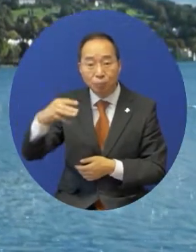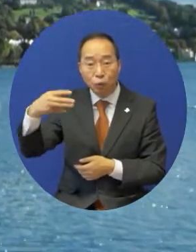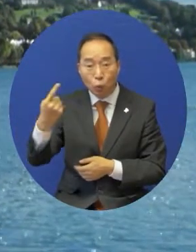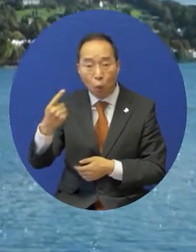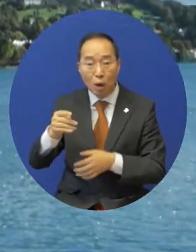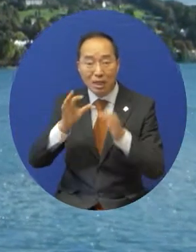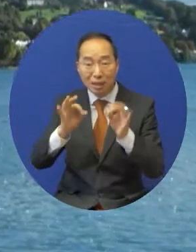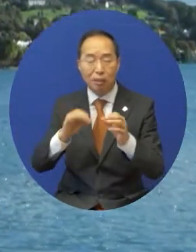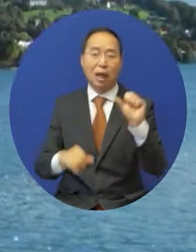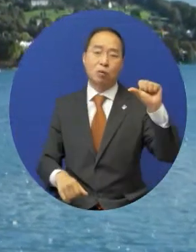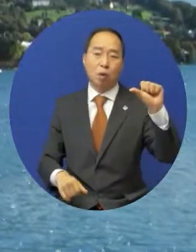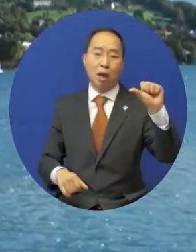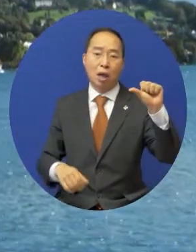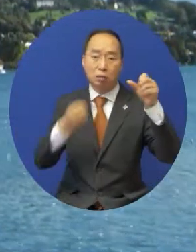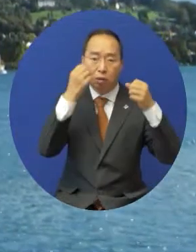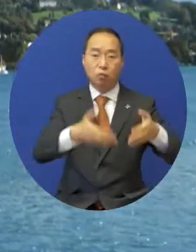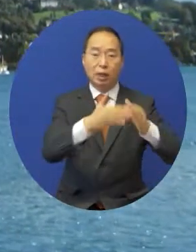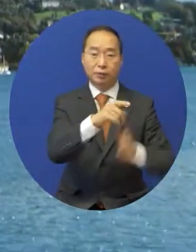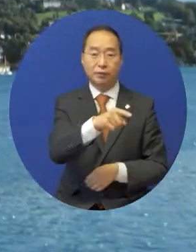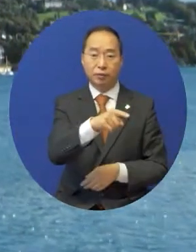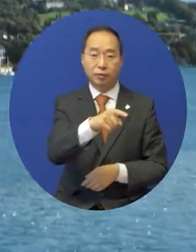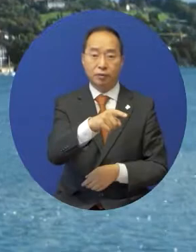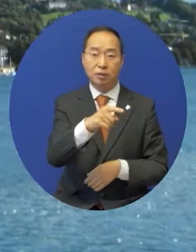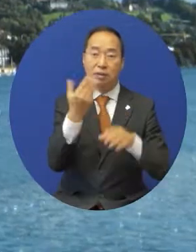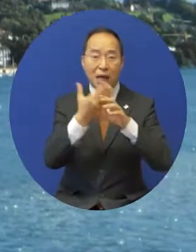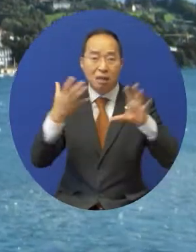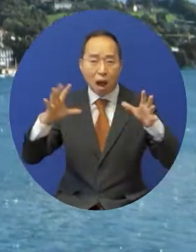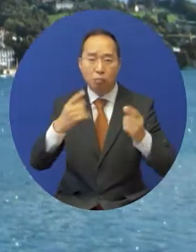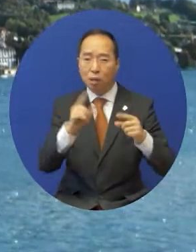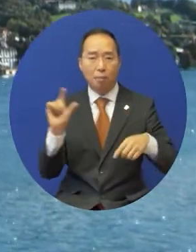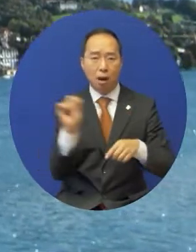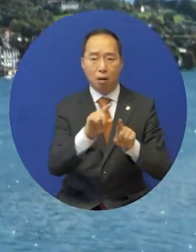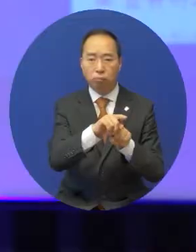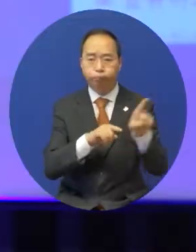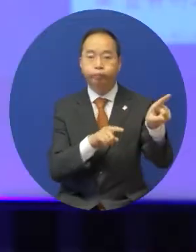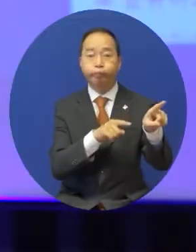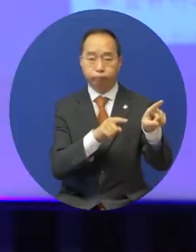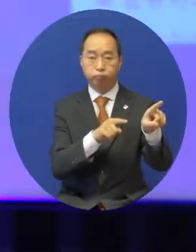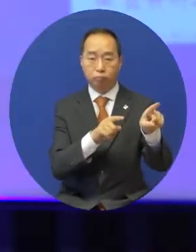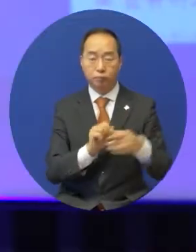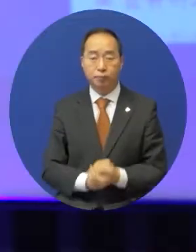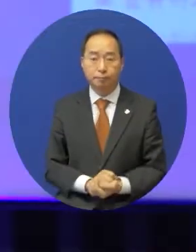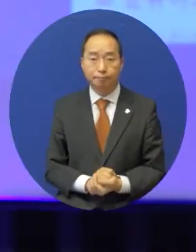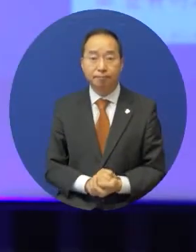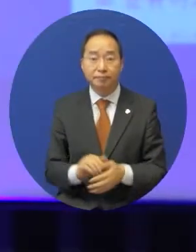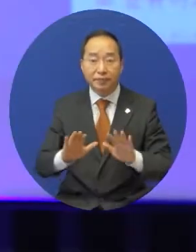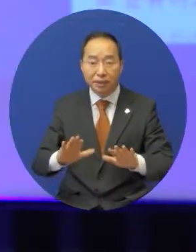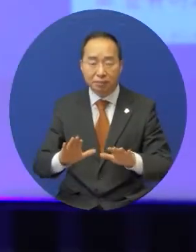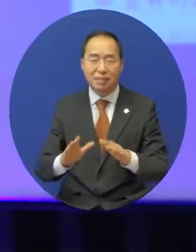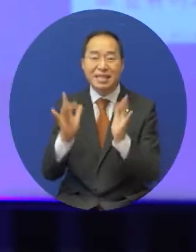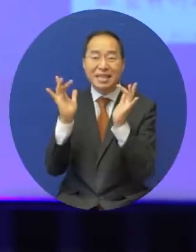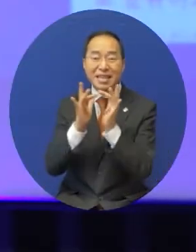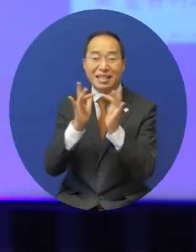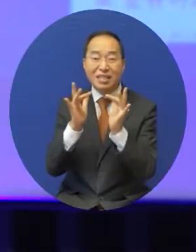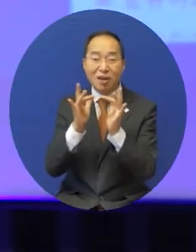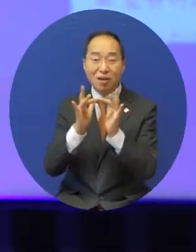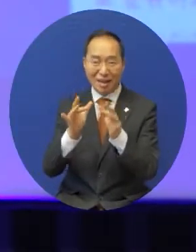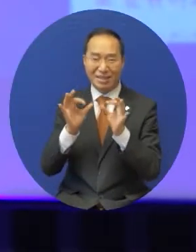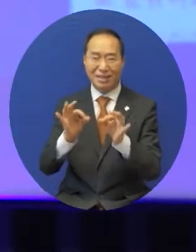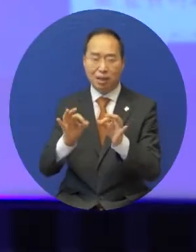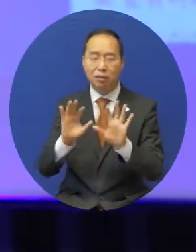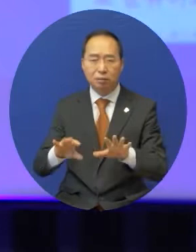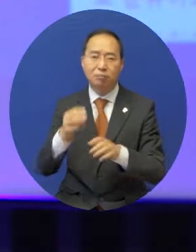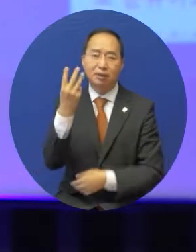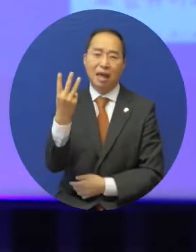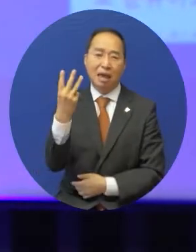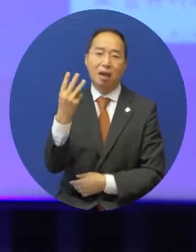했습니다. 굉장히 이제 선진적으로 나간 거죠. 근데 이제 우리나라는 이번에 이제 인터넷 은행이 지금